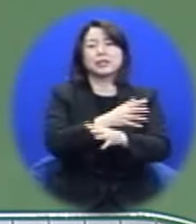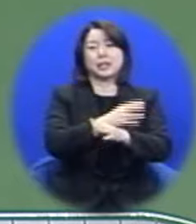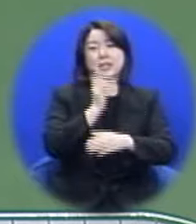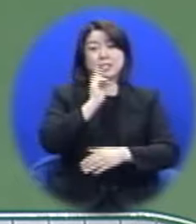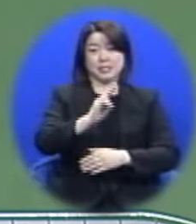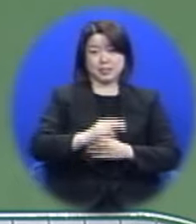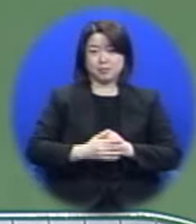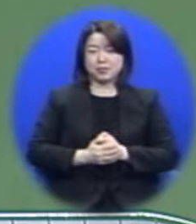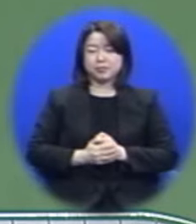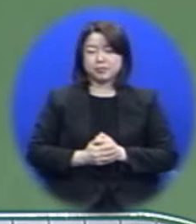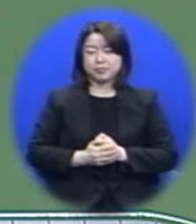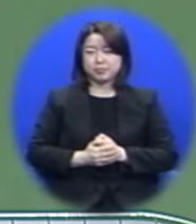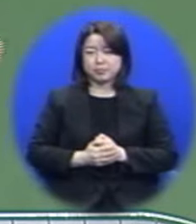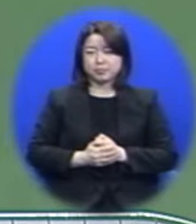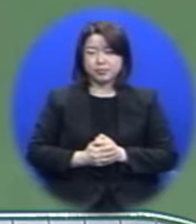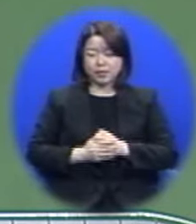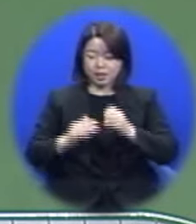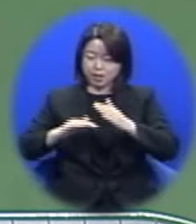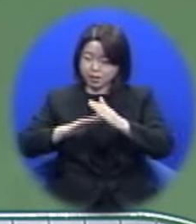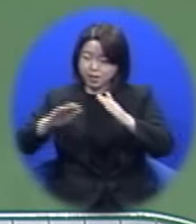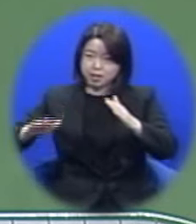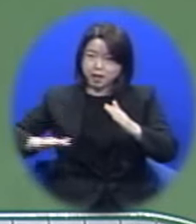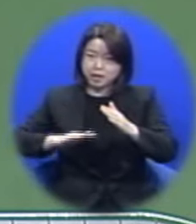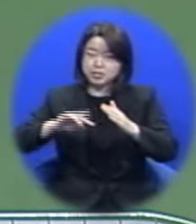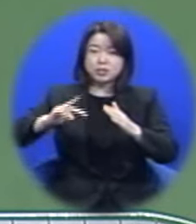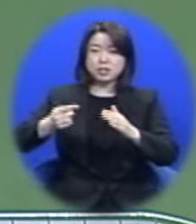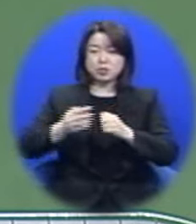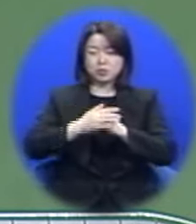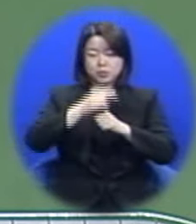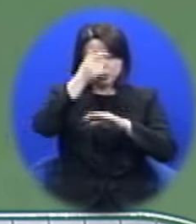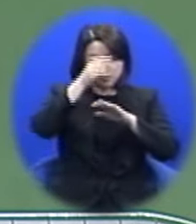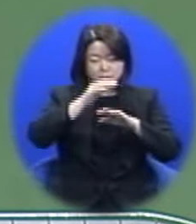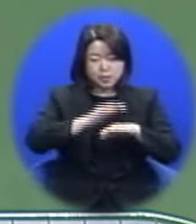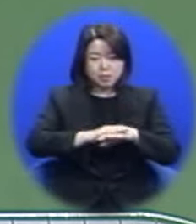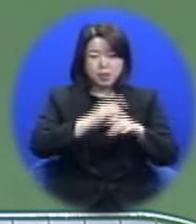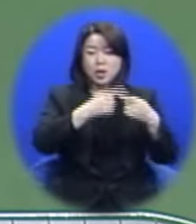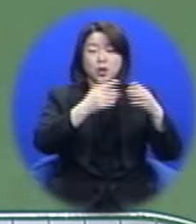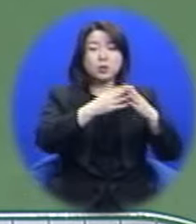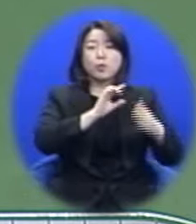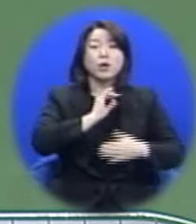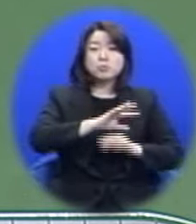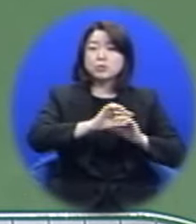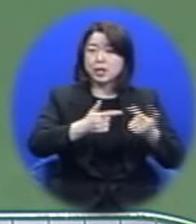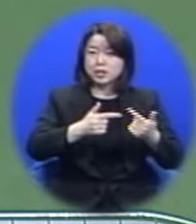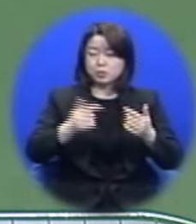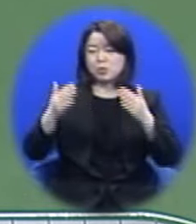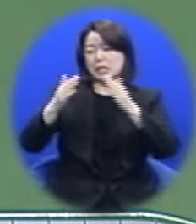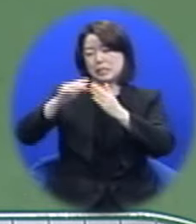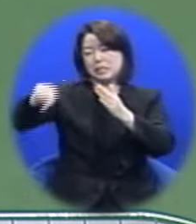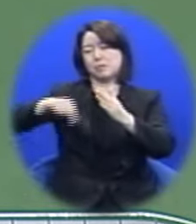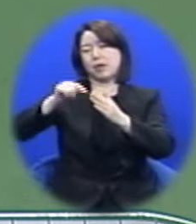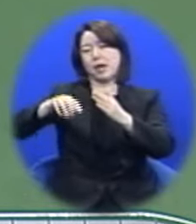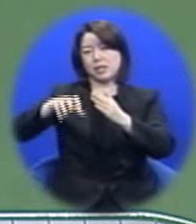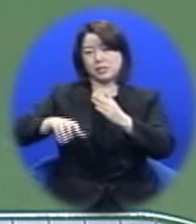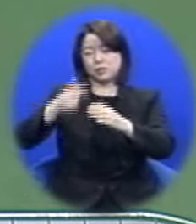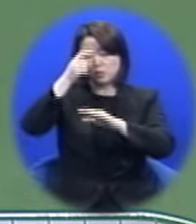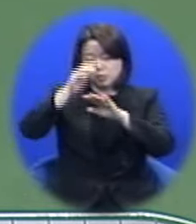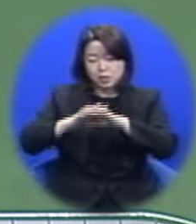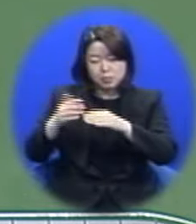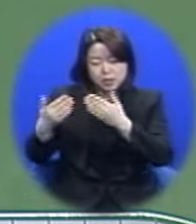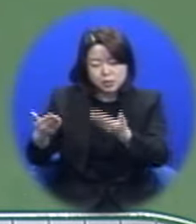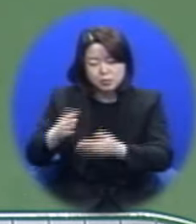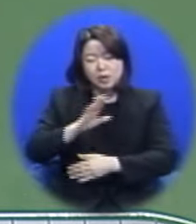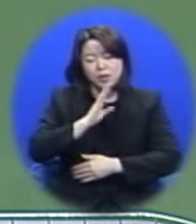가정에서도 예배를 교회에서만 드리는 게 아니고 우리 집에서 드리면 얼마나 좋을까. 예배에 눈이